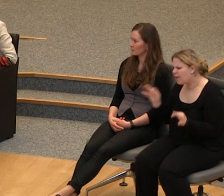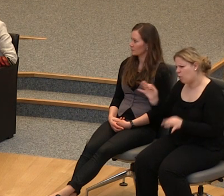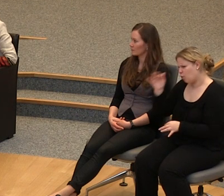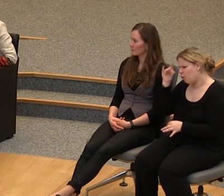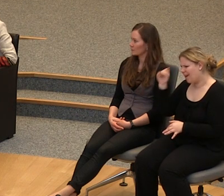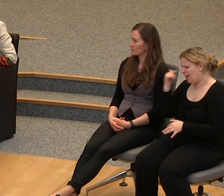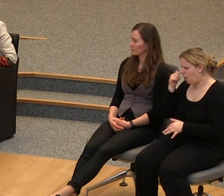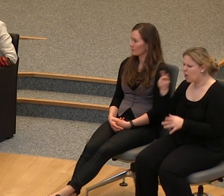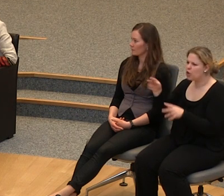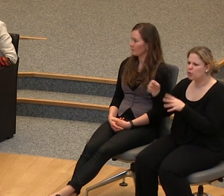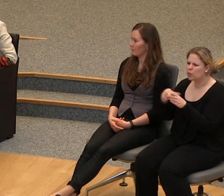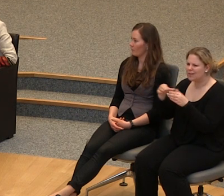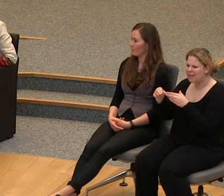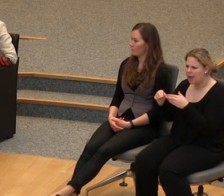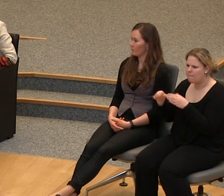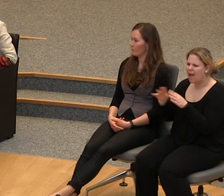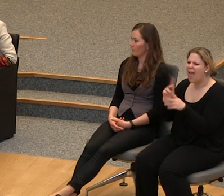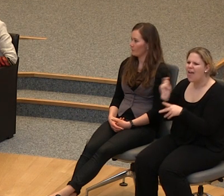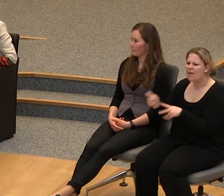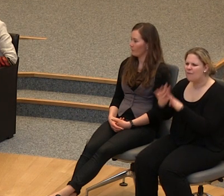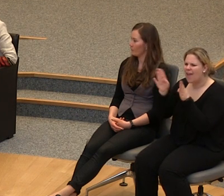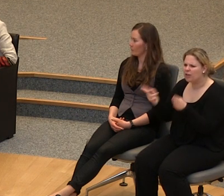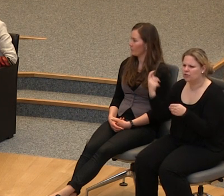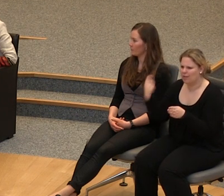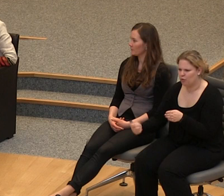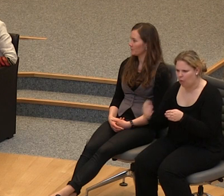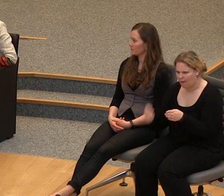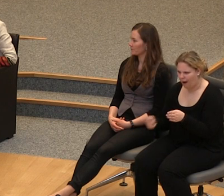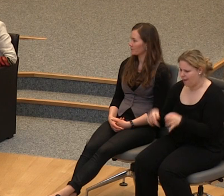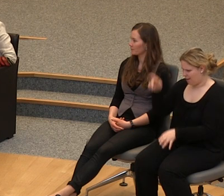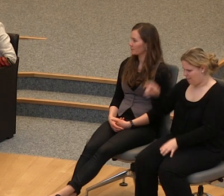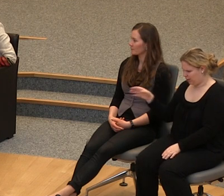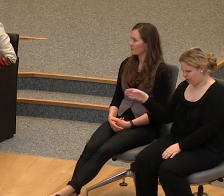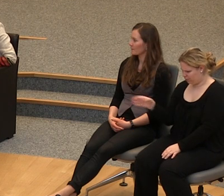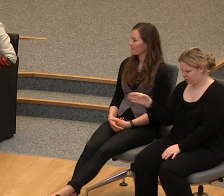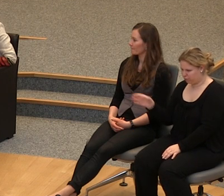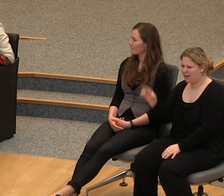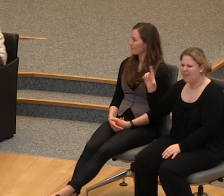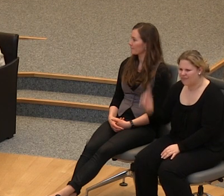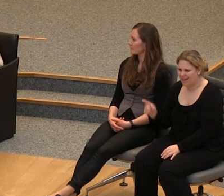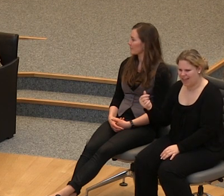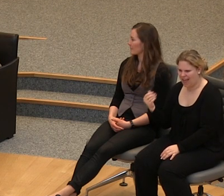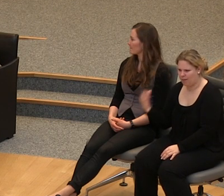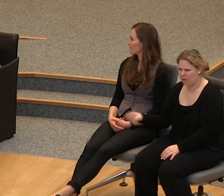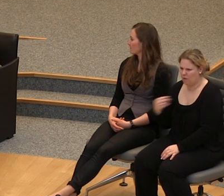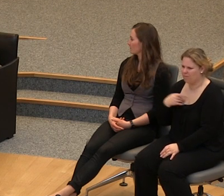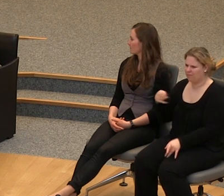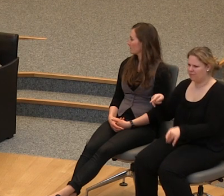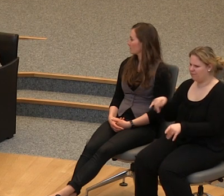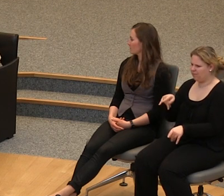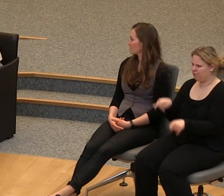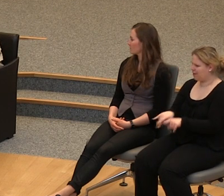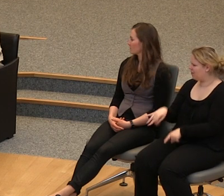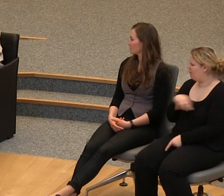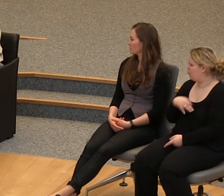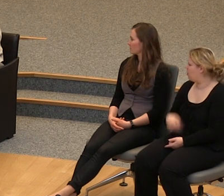sinnvoll, nachzudenken. Nachdenken ist sowieso immer richtig, aber ich glaube, das ist auch ein gutes Stichwort für Martina